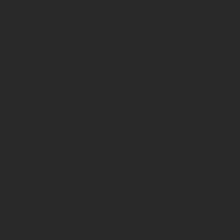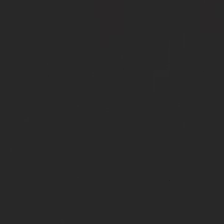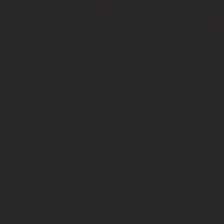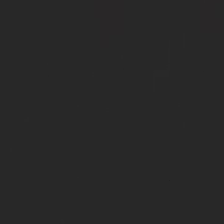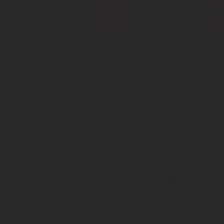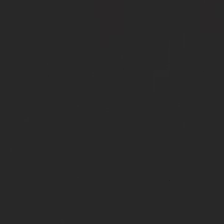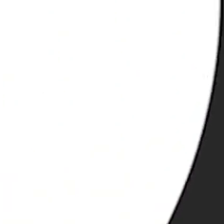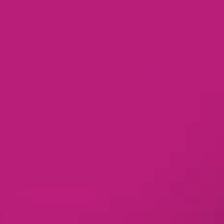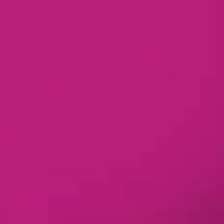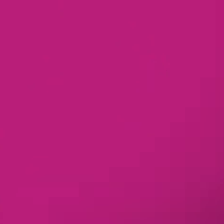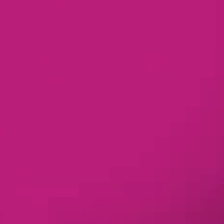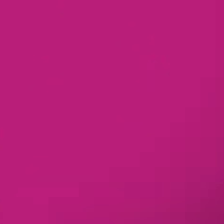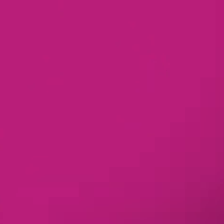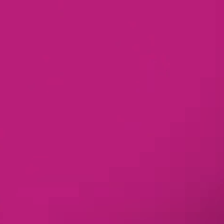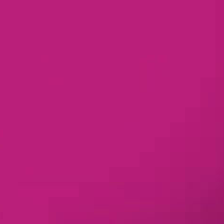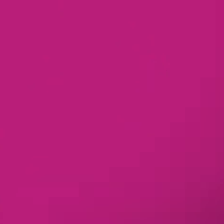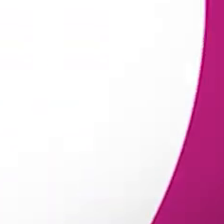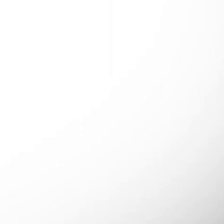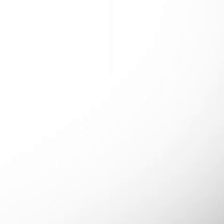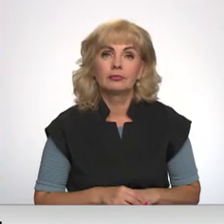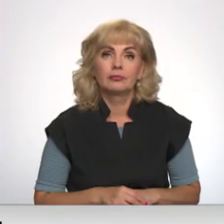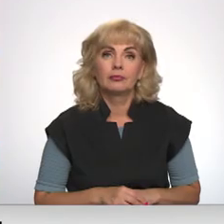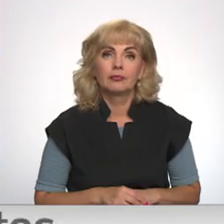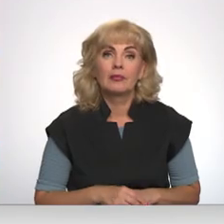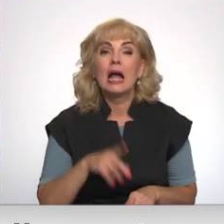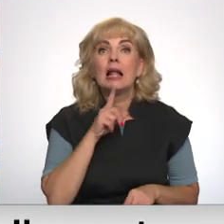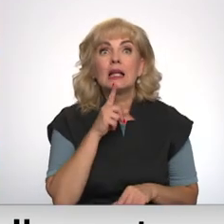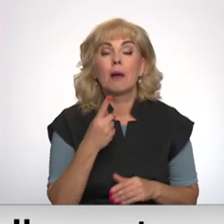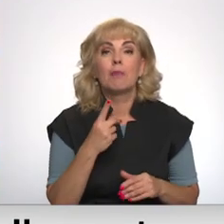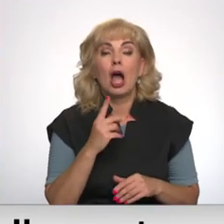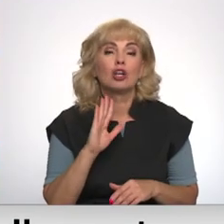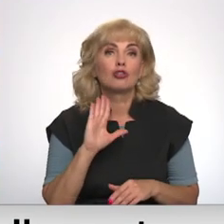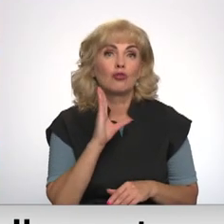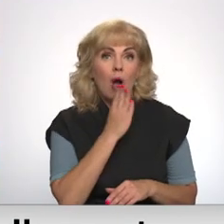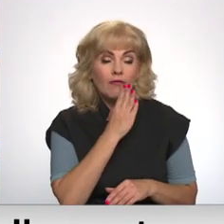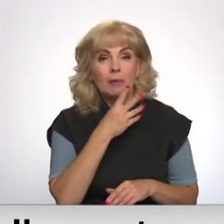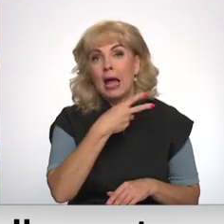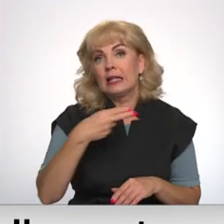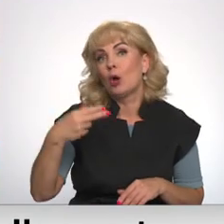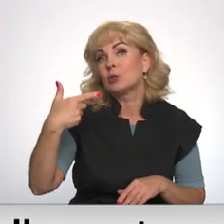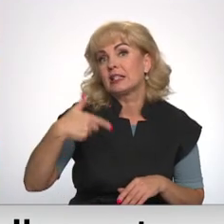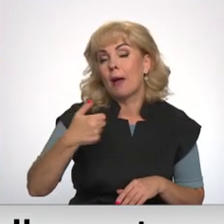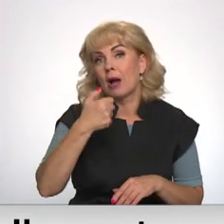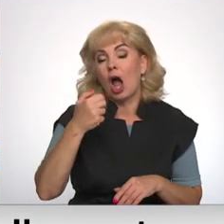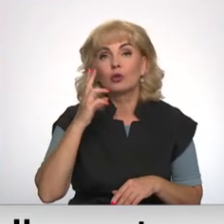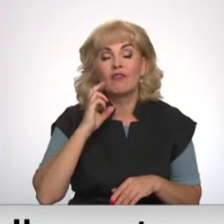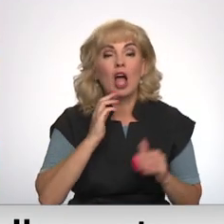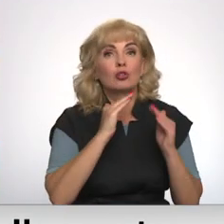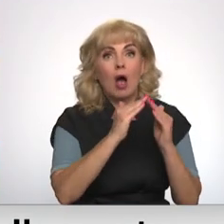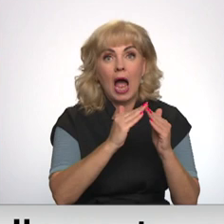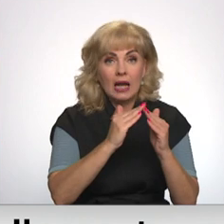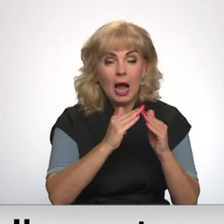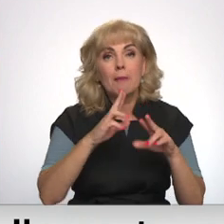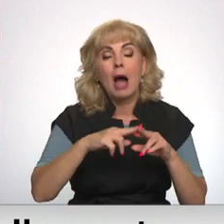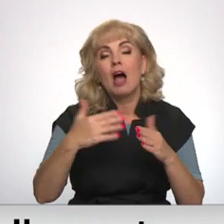Re! Viss ēters ir te! Liepājā šovasar aptuveni 270 gadu vecā ēkā